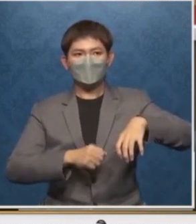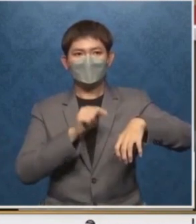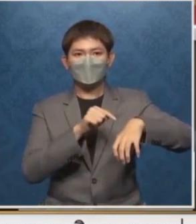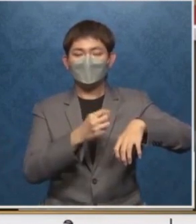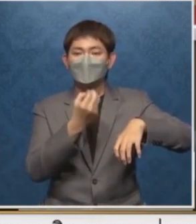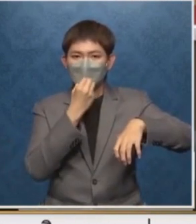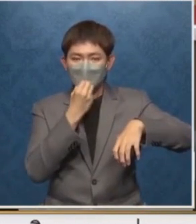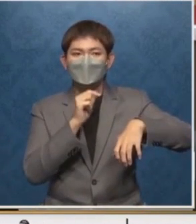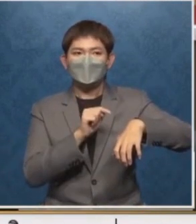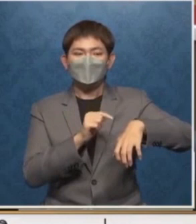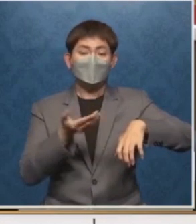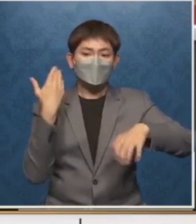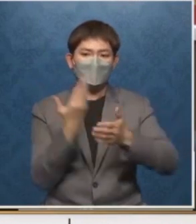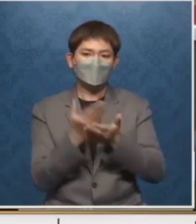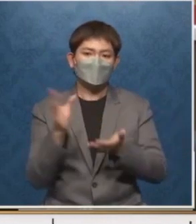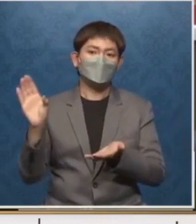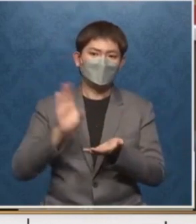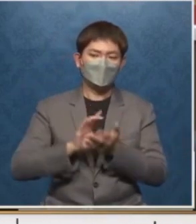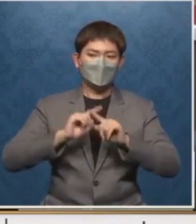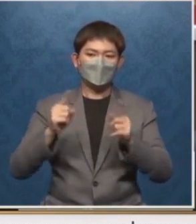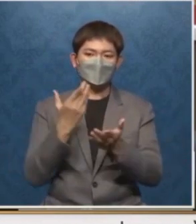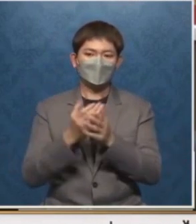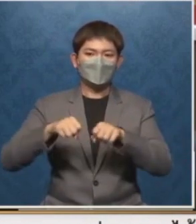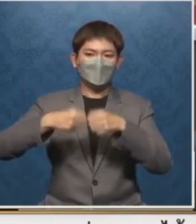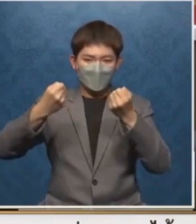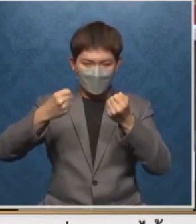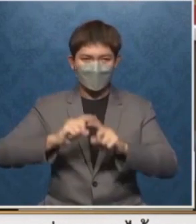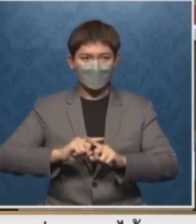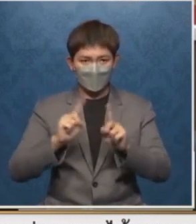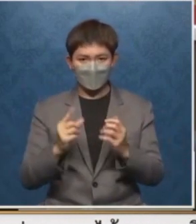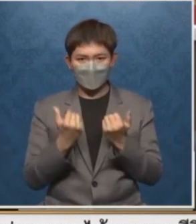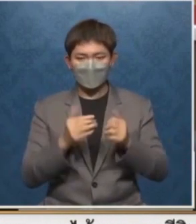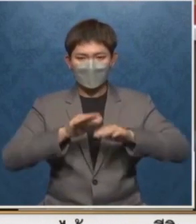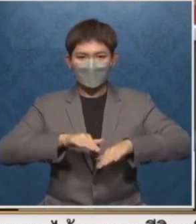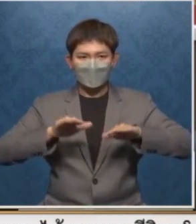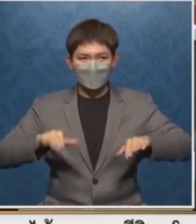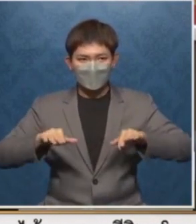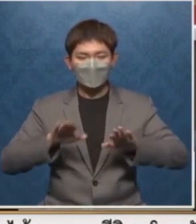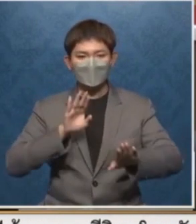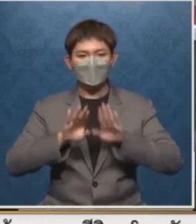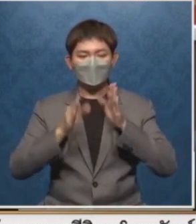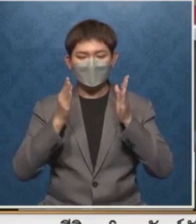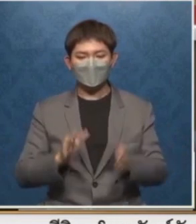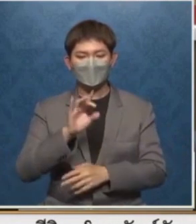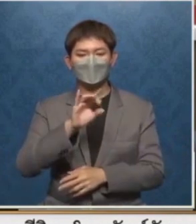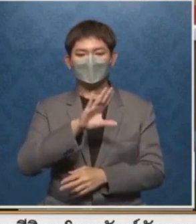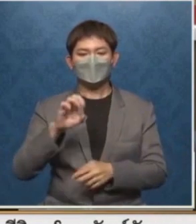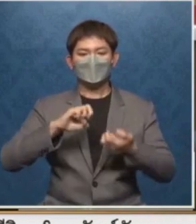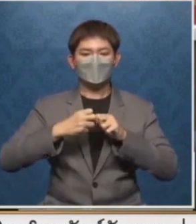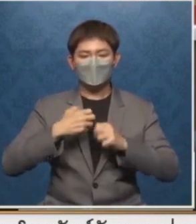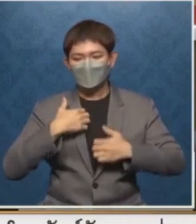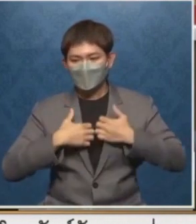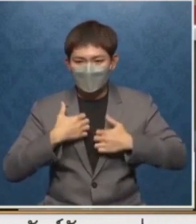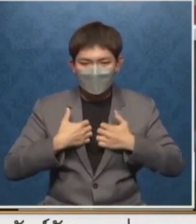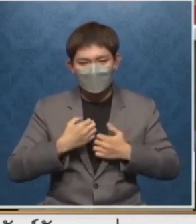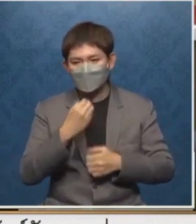ซึ่งปกติเคยได้งบไปแล้วก็ถูกตัดงบทิ้งเพราะนั้นตอนนี้เด็กนักเรียนจำนวนประมาณ800คนมีความเดือดร้อนเรื่องนี้ฝ